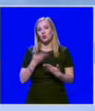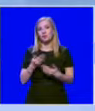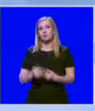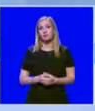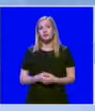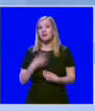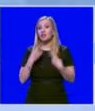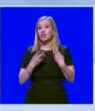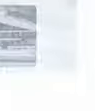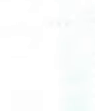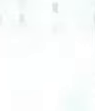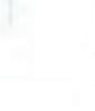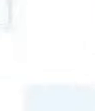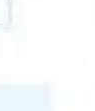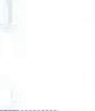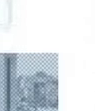аз. Ето как продължаваме.